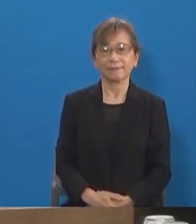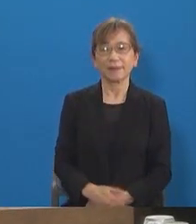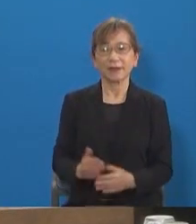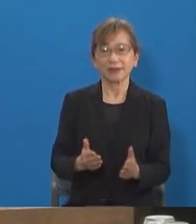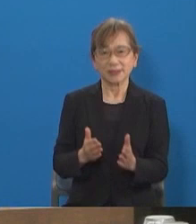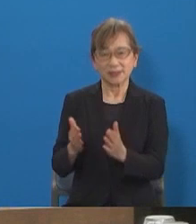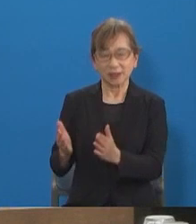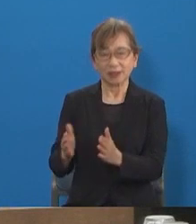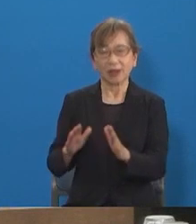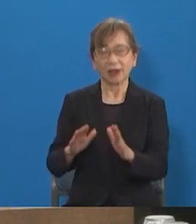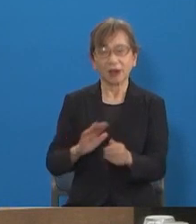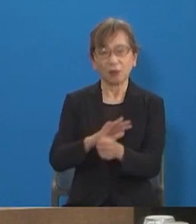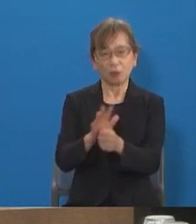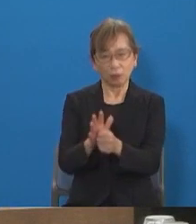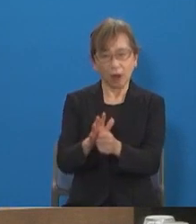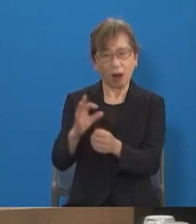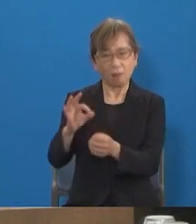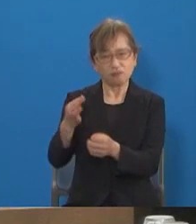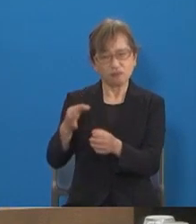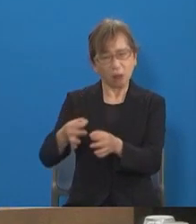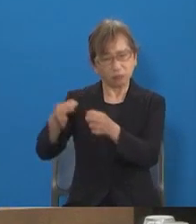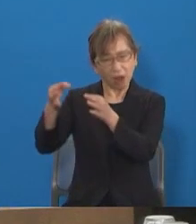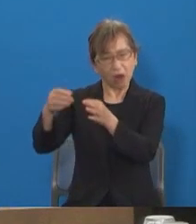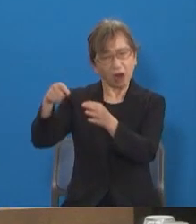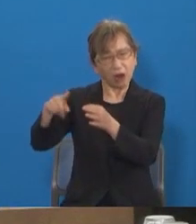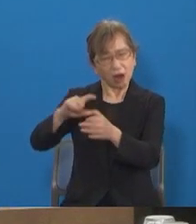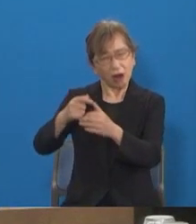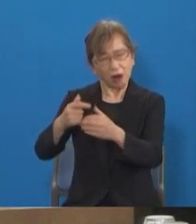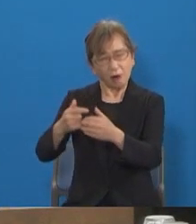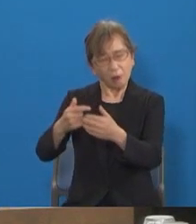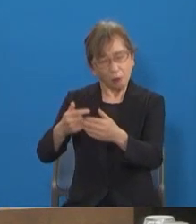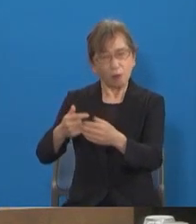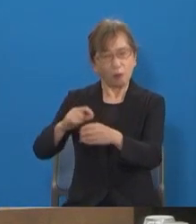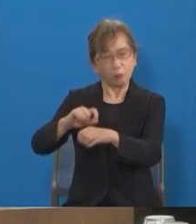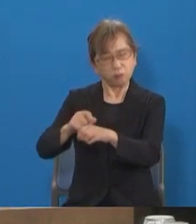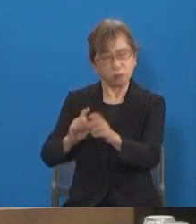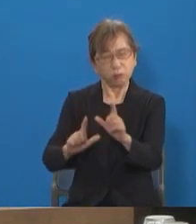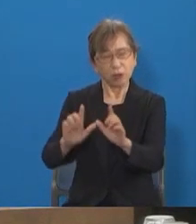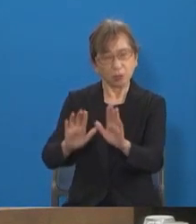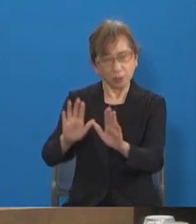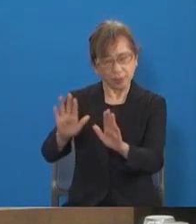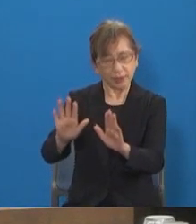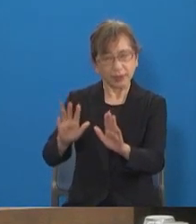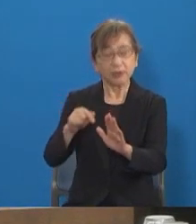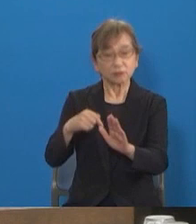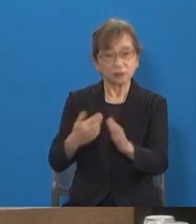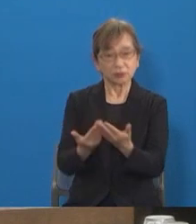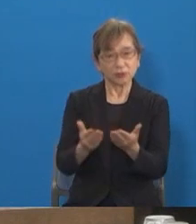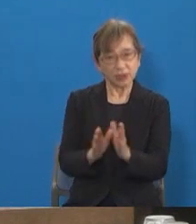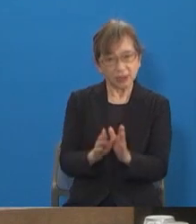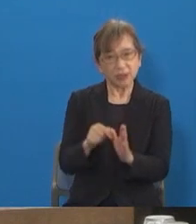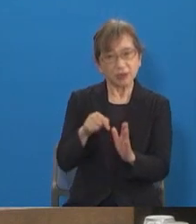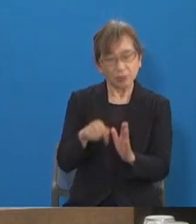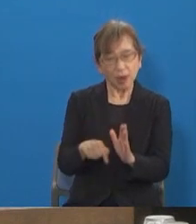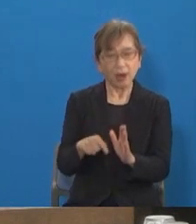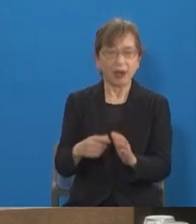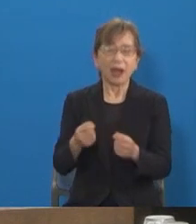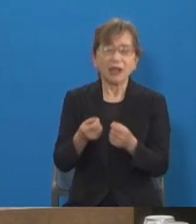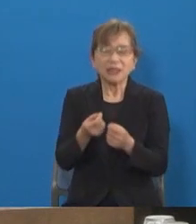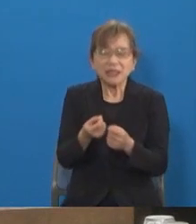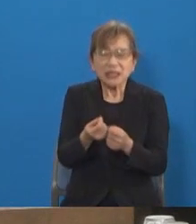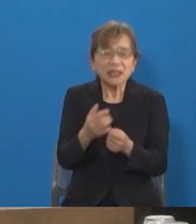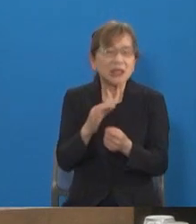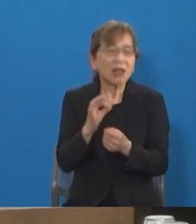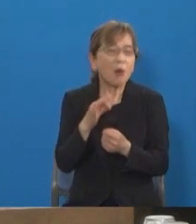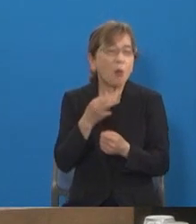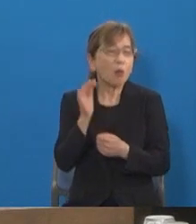さて、コロナ禍や物価高などの難題に直面する中、公明党議員は持ち味である小さな声を聞